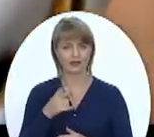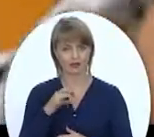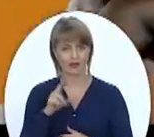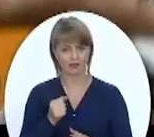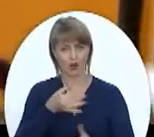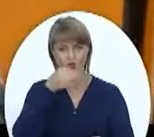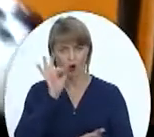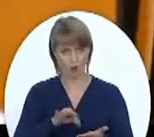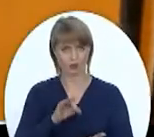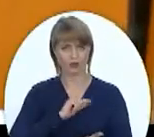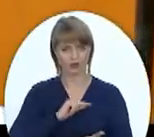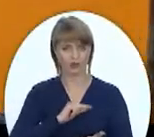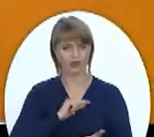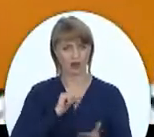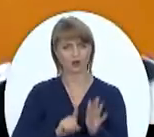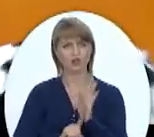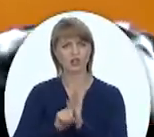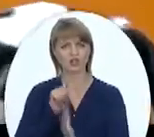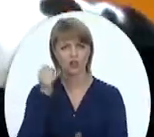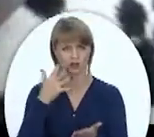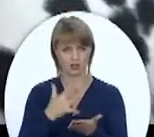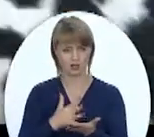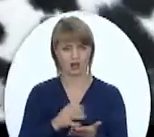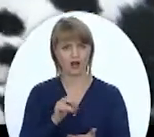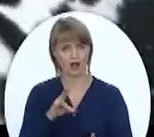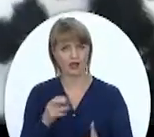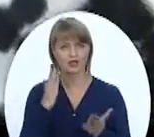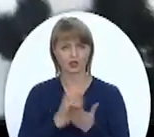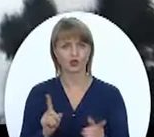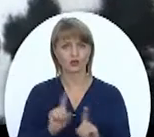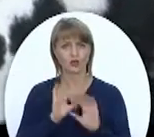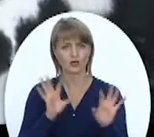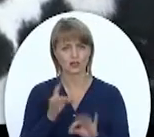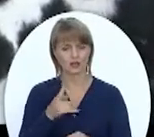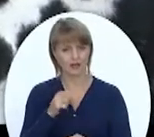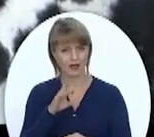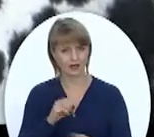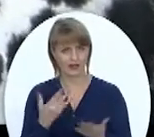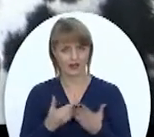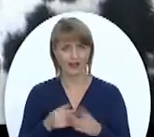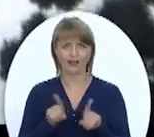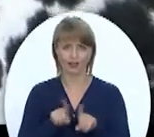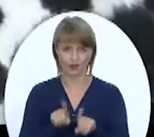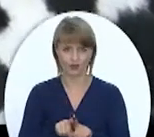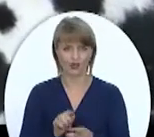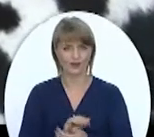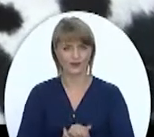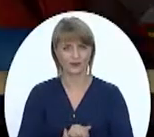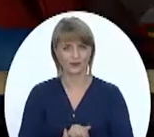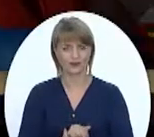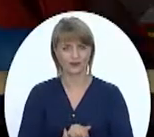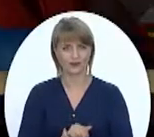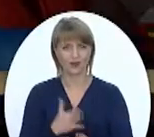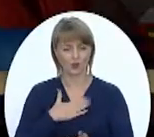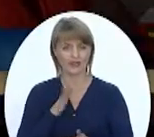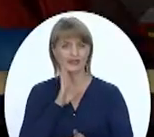опытные волонтеры. Они работают с основания центра. Анне есть что рассказать. Герде, наверное, тоже. А